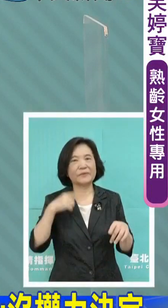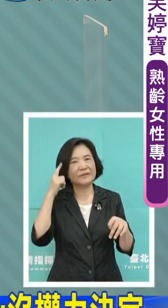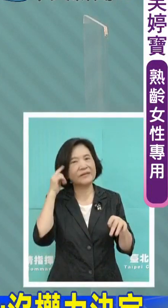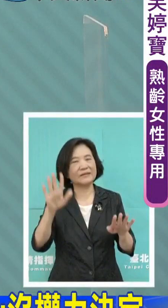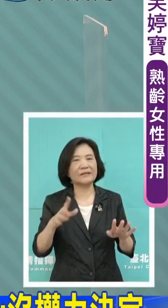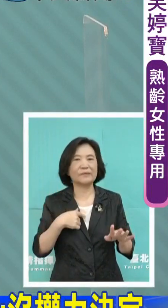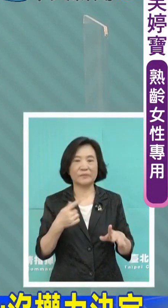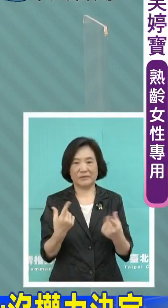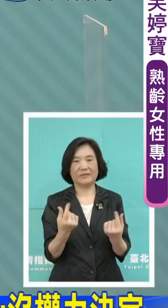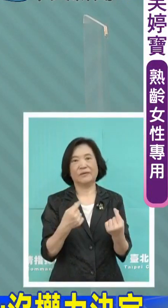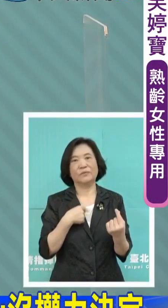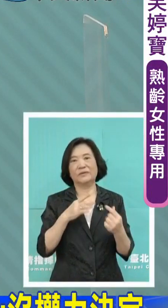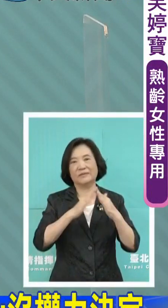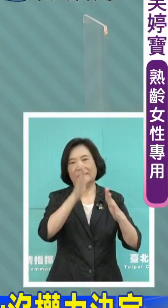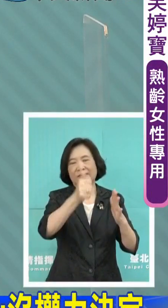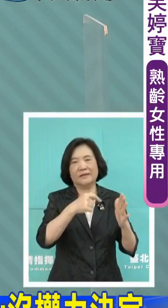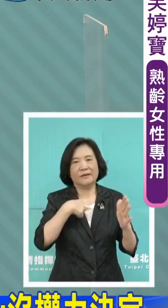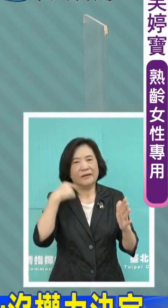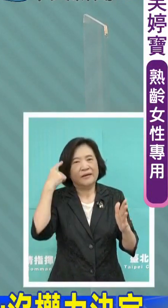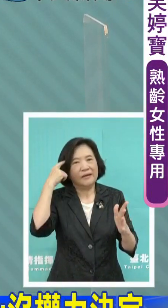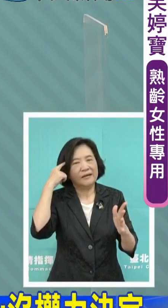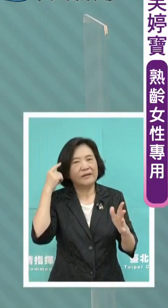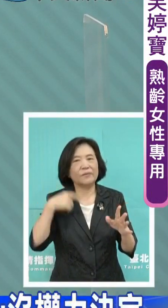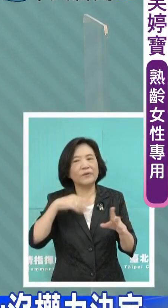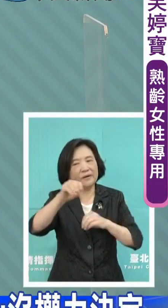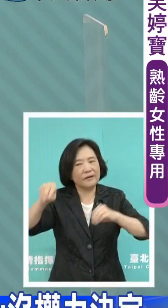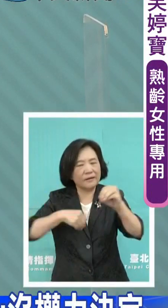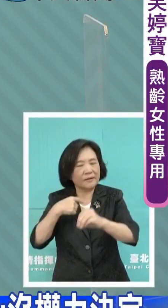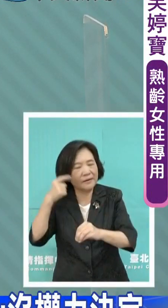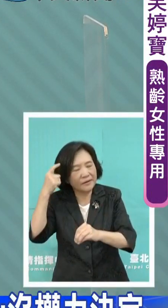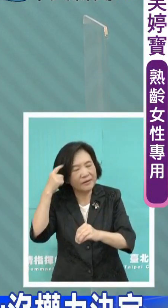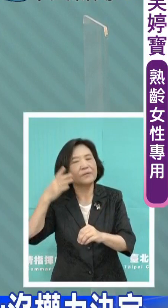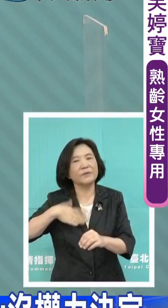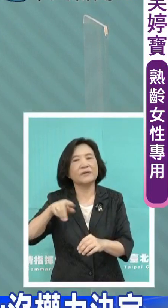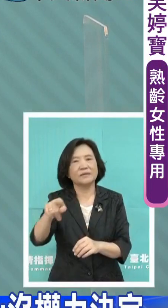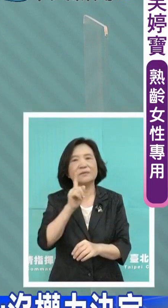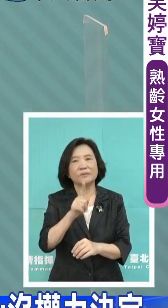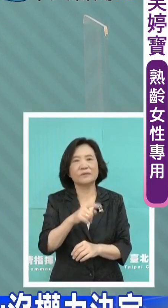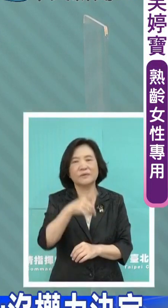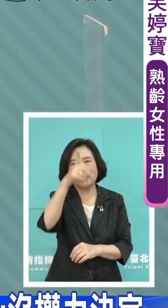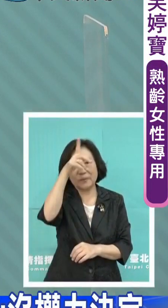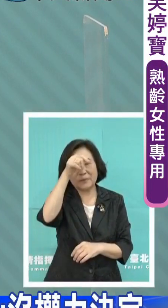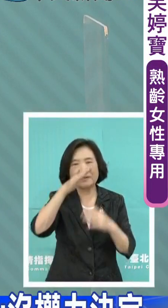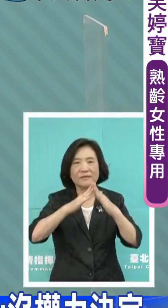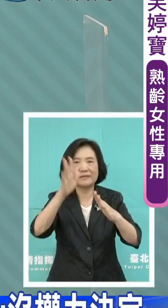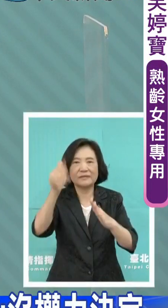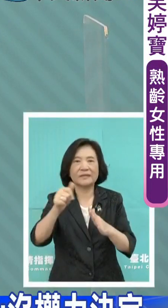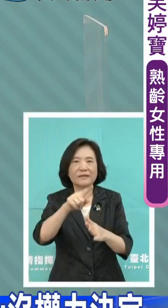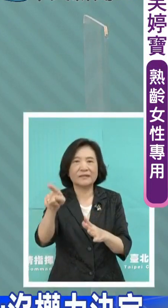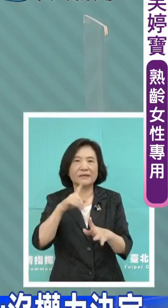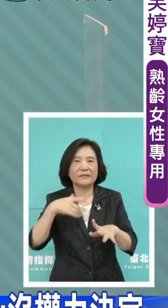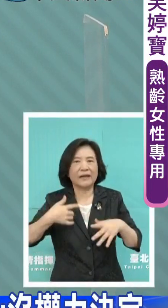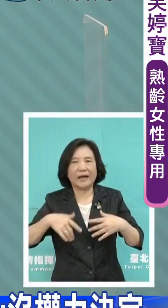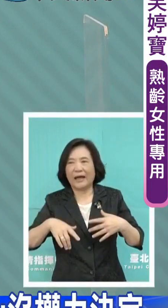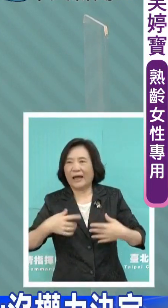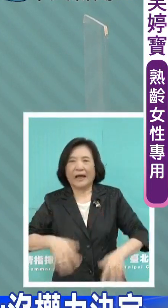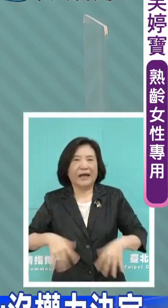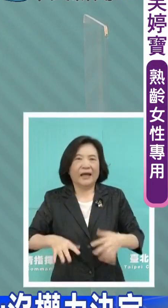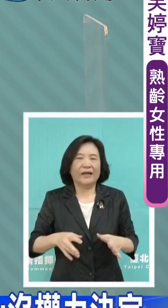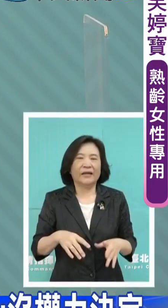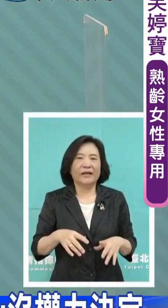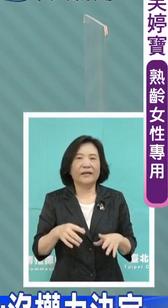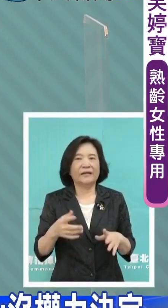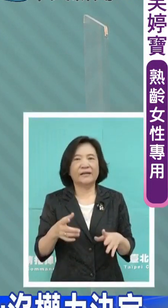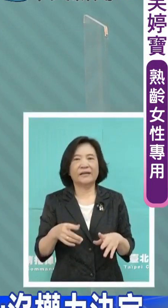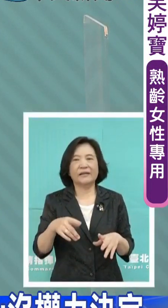为地方首长，我是可以同理心这个黄伟哲市长的焦虑。 因为每个